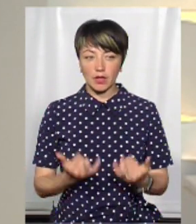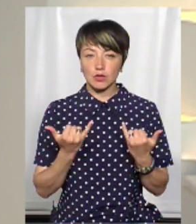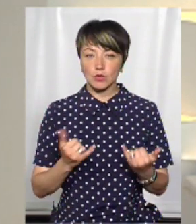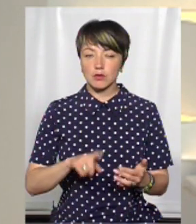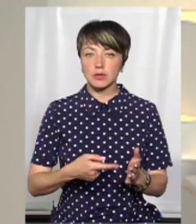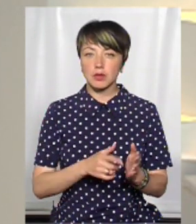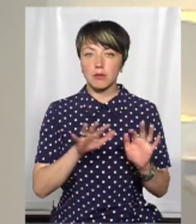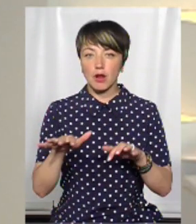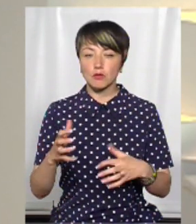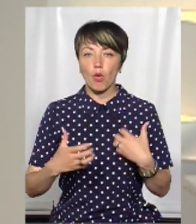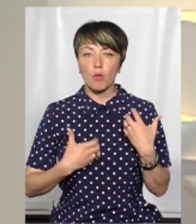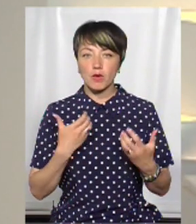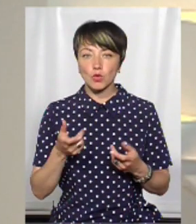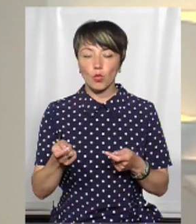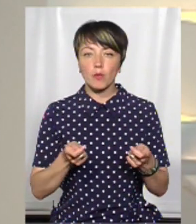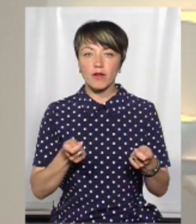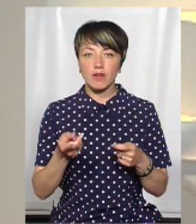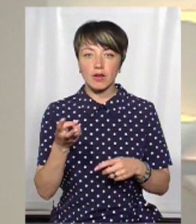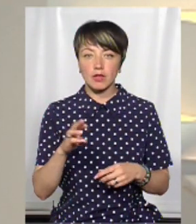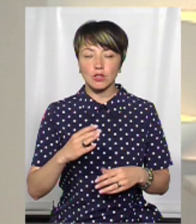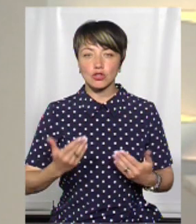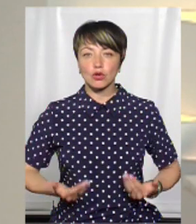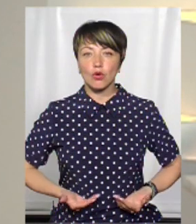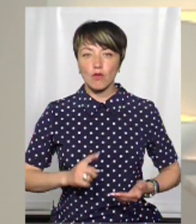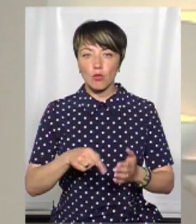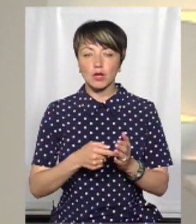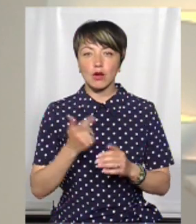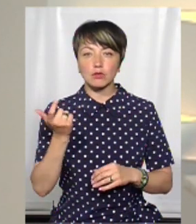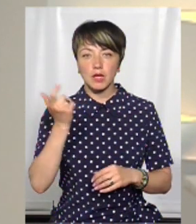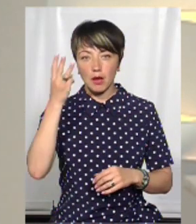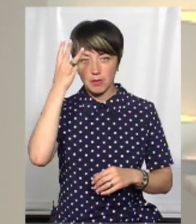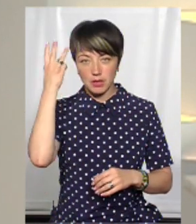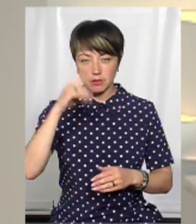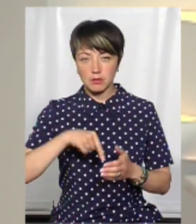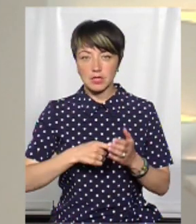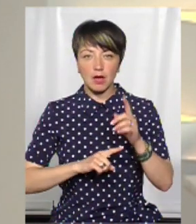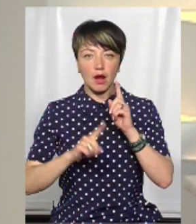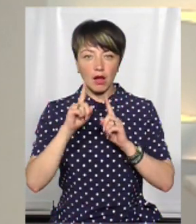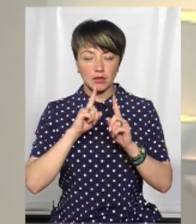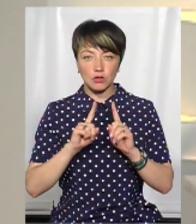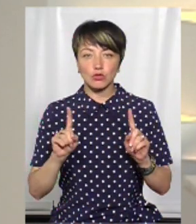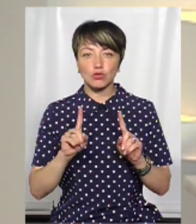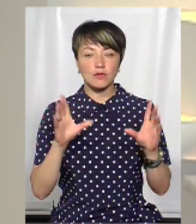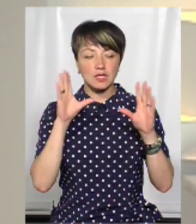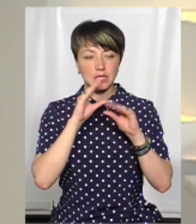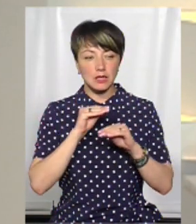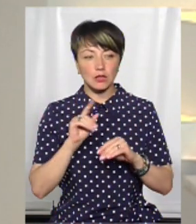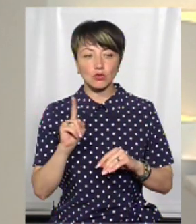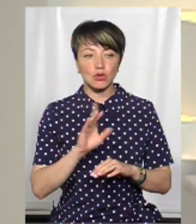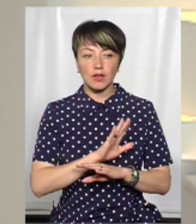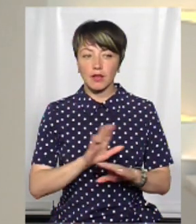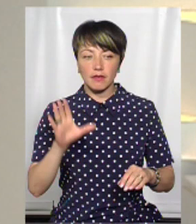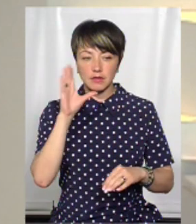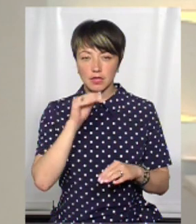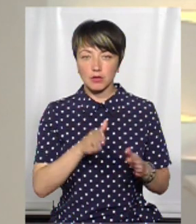Сьогодні міським пляжем опікується управління житлово-комунального господарства Хмельницької міської ради. Що встигли, а що не